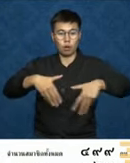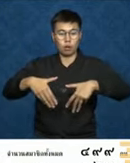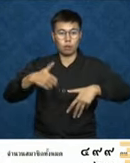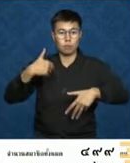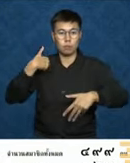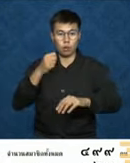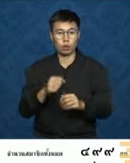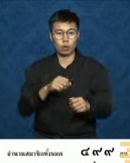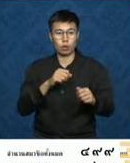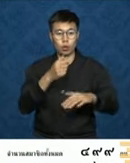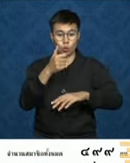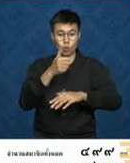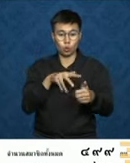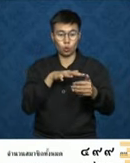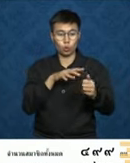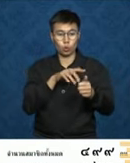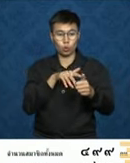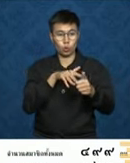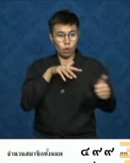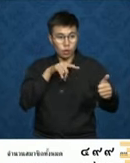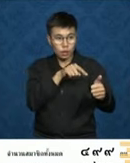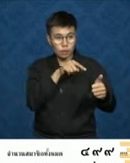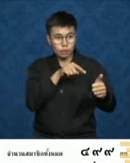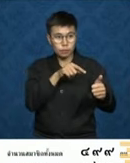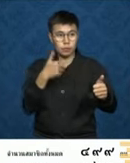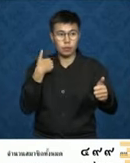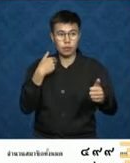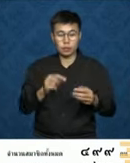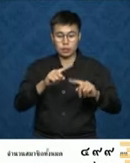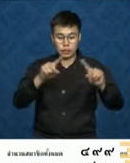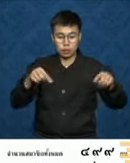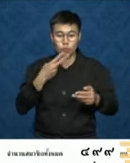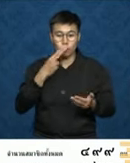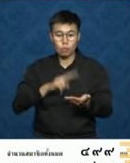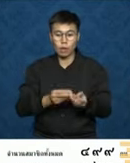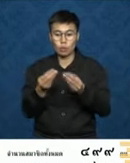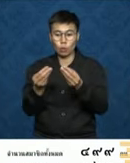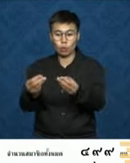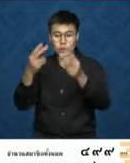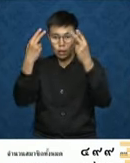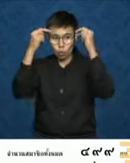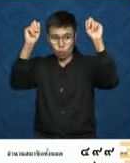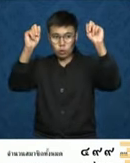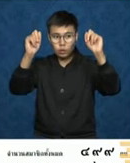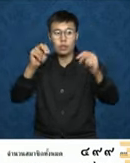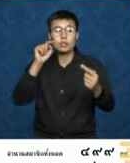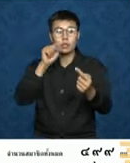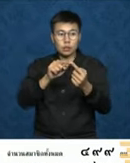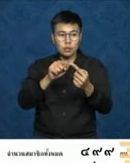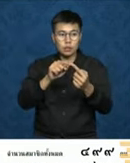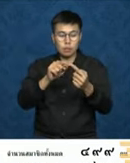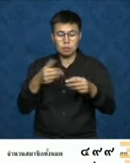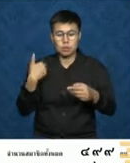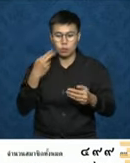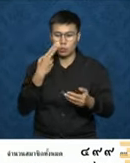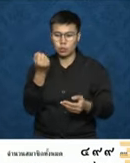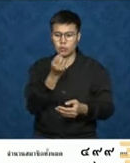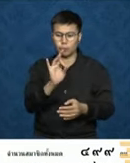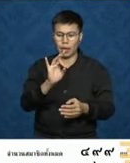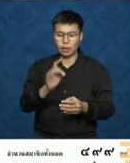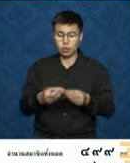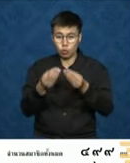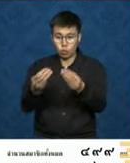ถิ่นได้ยื่นหนังสือไปถึงนายกรัฐมนตรีแล้ววันที่ 18ธันวาคมที่ผ่านมาครับก็ไปยื่นหนังสือถึงรัฐมนตรีกระทรวงเกษตรอีกครับ